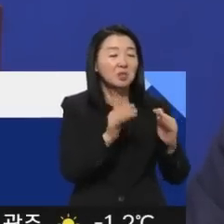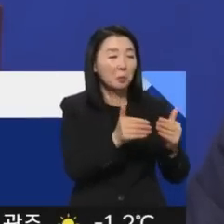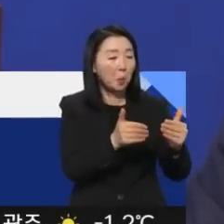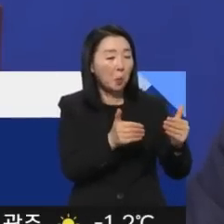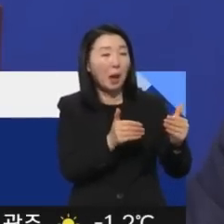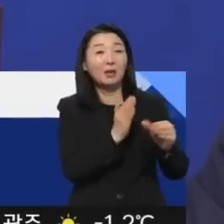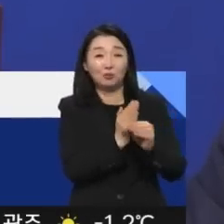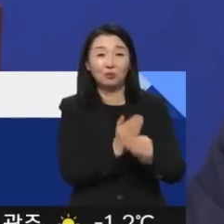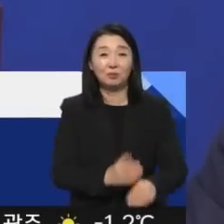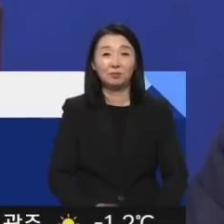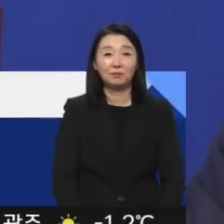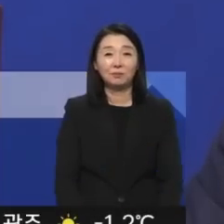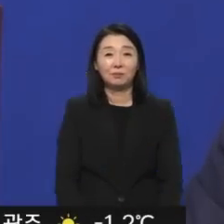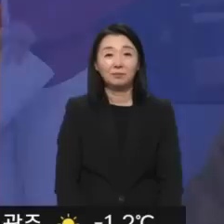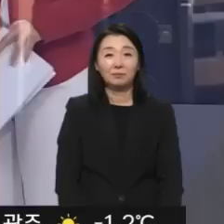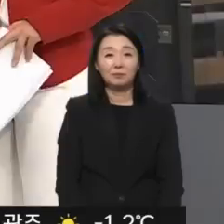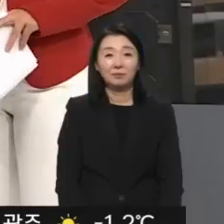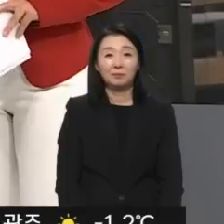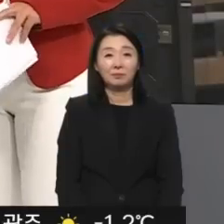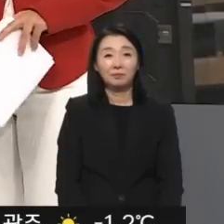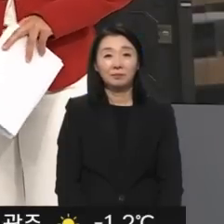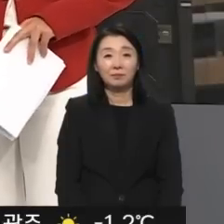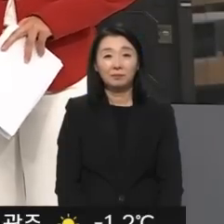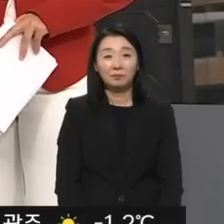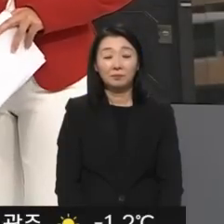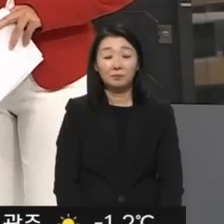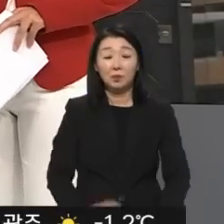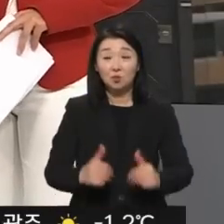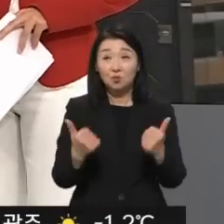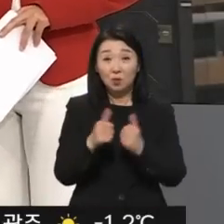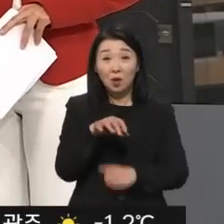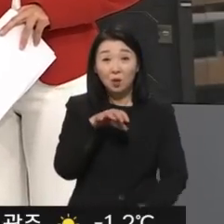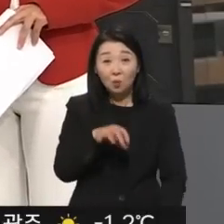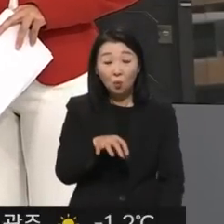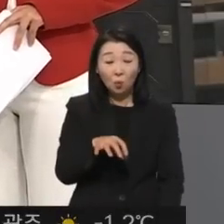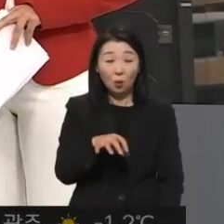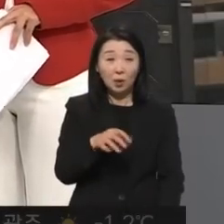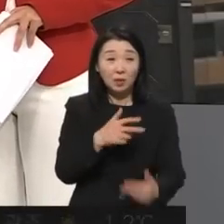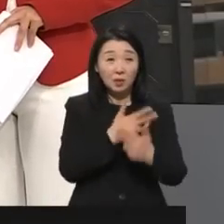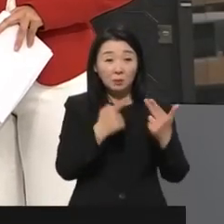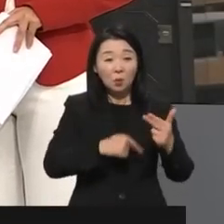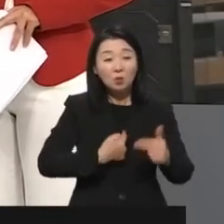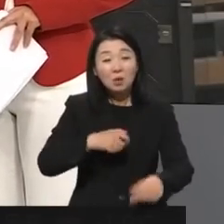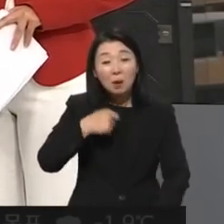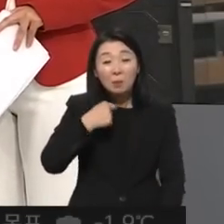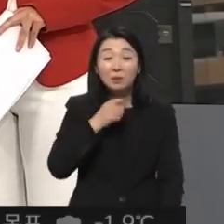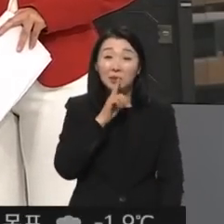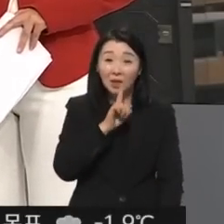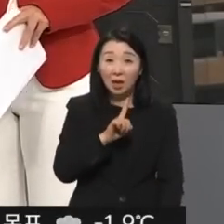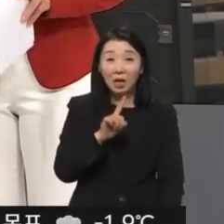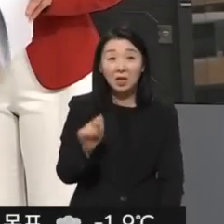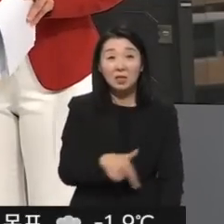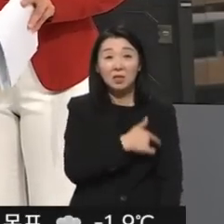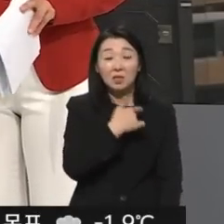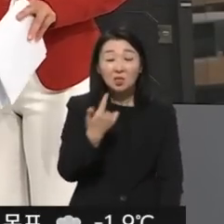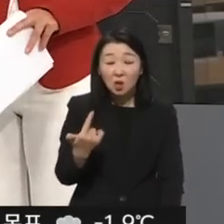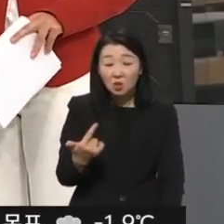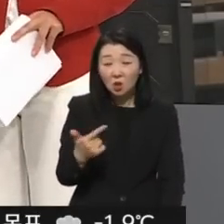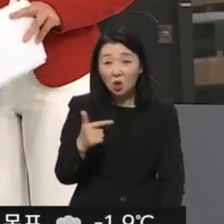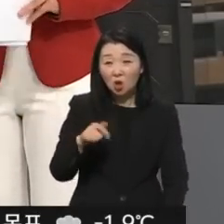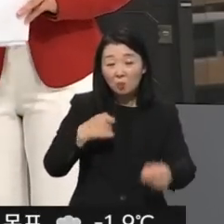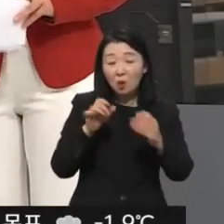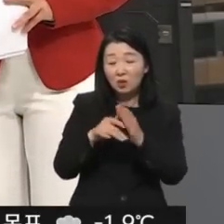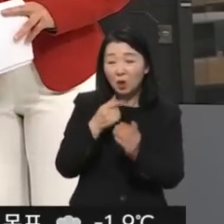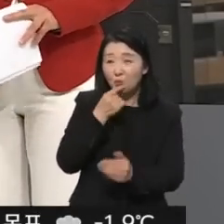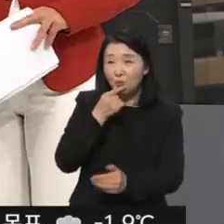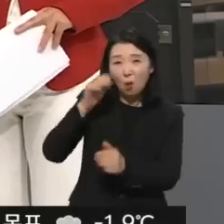것으로 확인이 됐고요. 네, 여의도에서는 이 대표가 혼밥을 한다 이런 소문부터 저녁 자리를 소집했는데